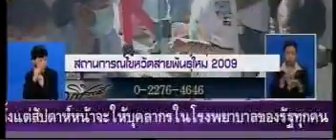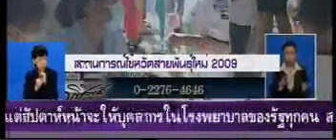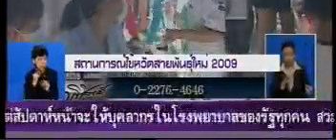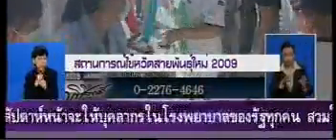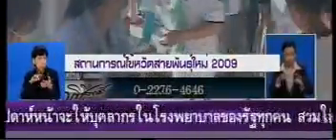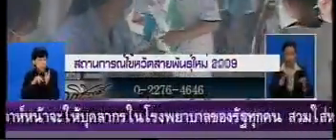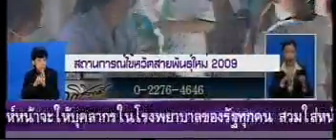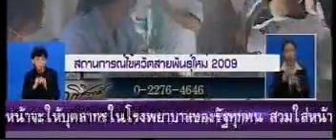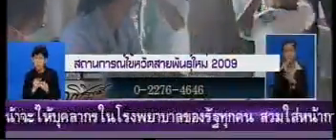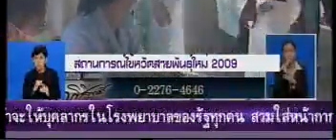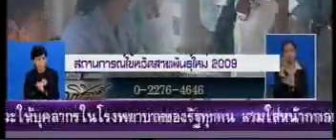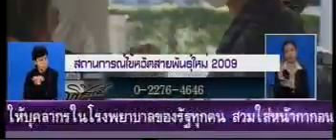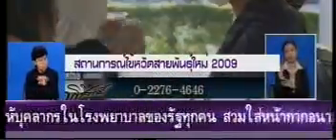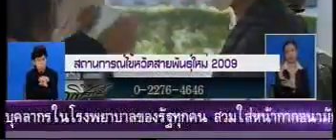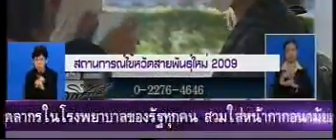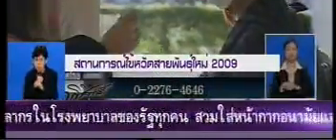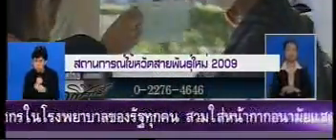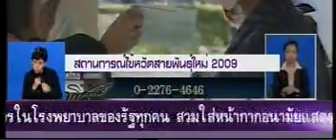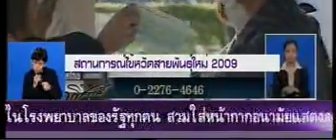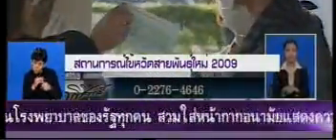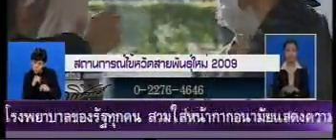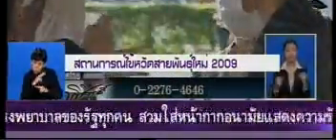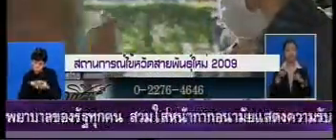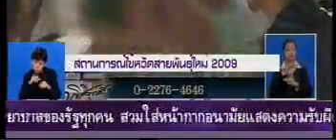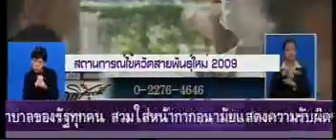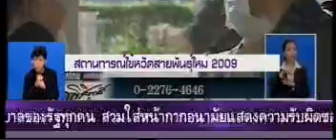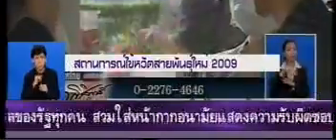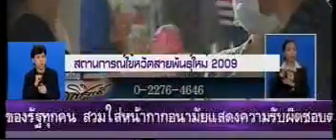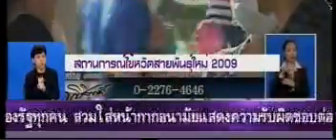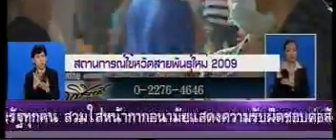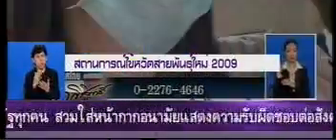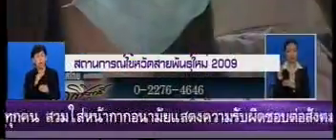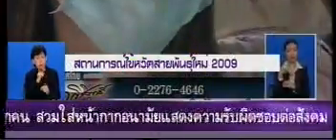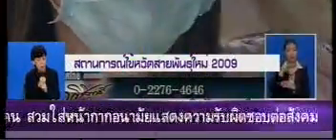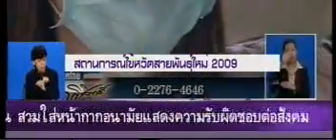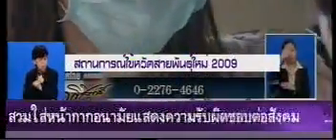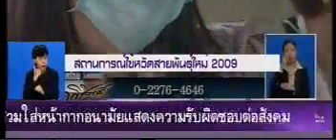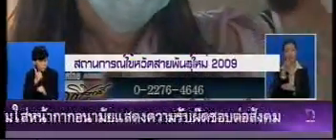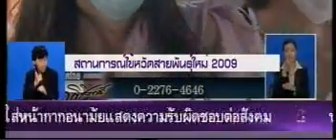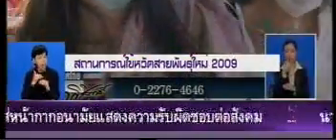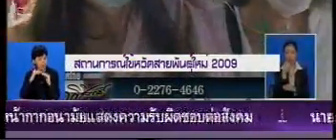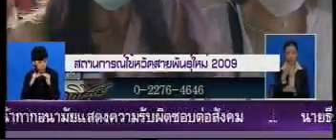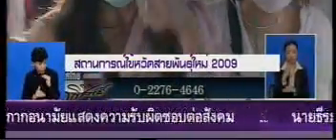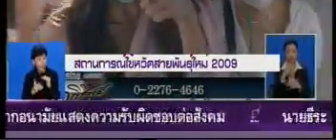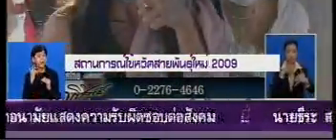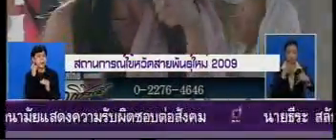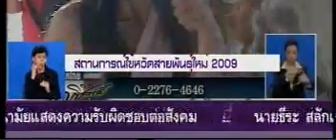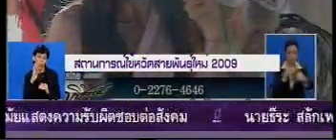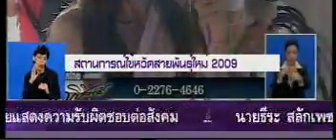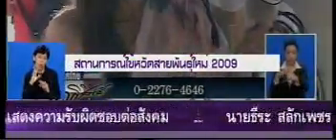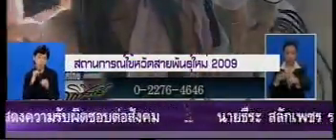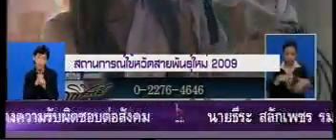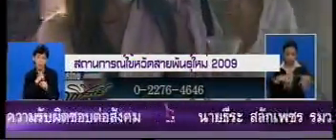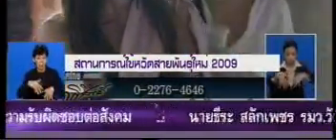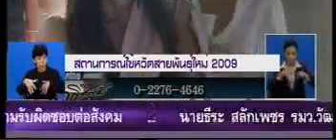หมายถึงกรณีไม่มีมาตรการเร่งคัดกรองและดูแลที่ถูกต้องหากดูแลและควบคุมได้ดีอาจลดเหลือเพียงครึ่งเดียวโดย